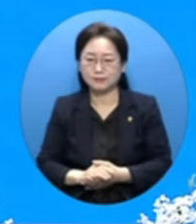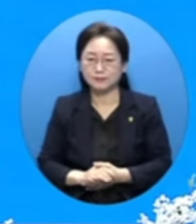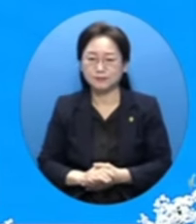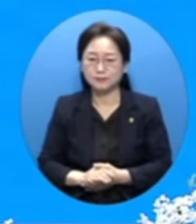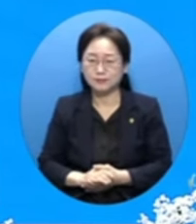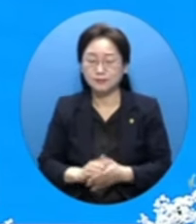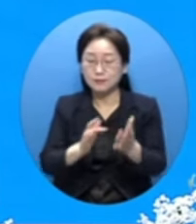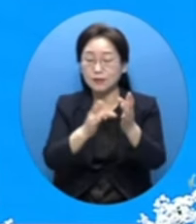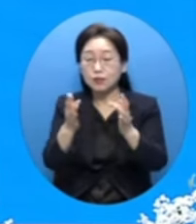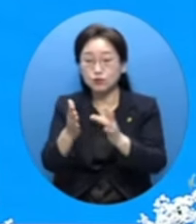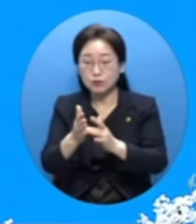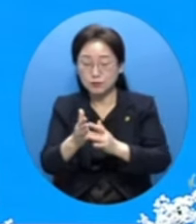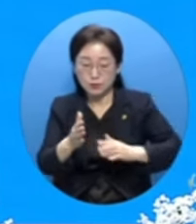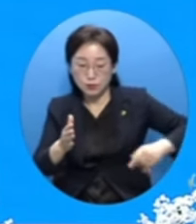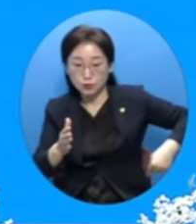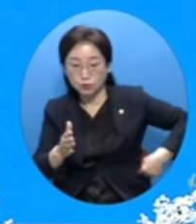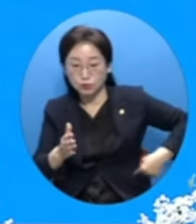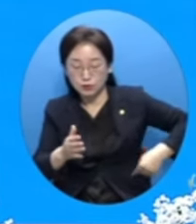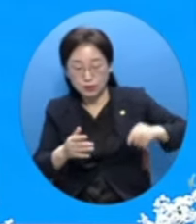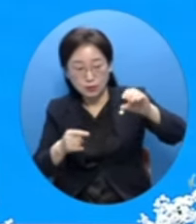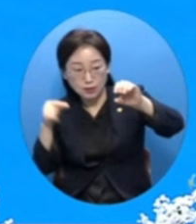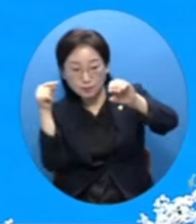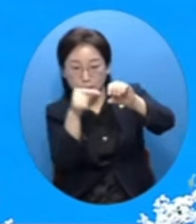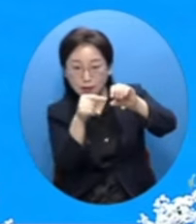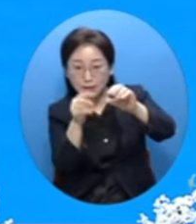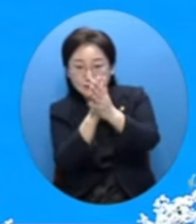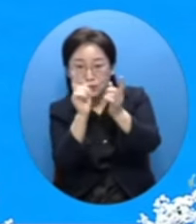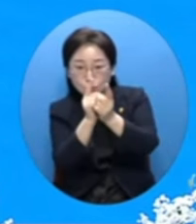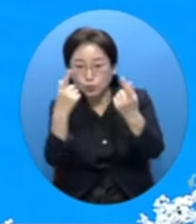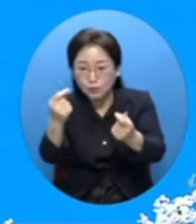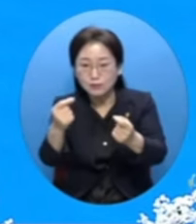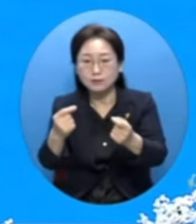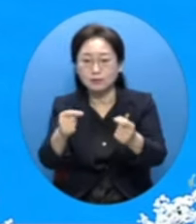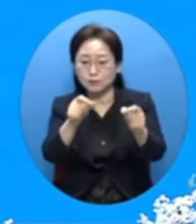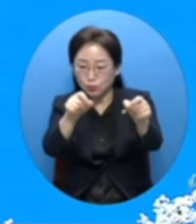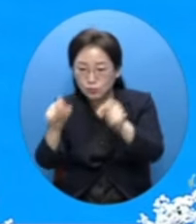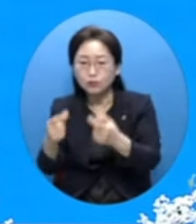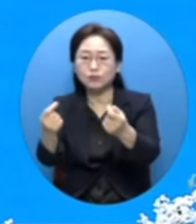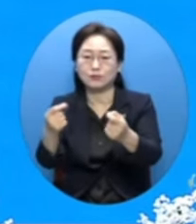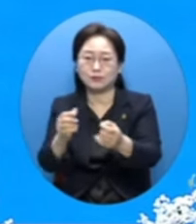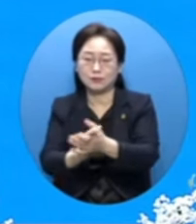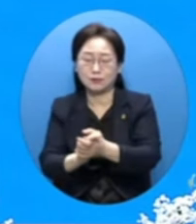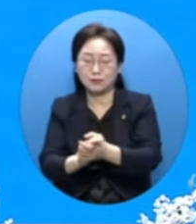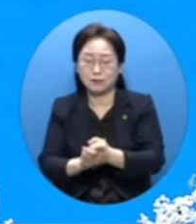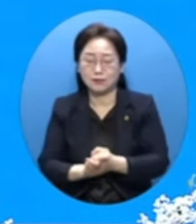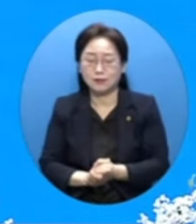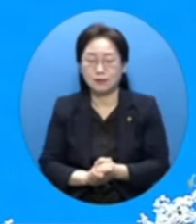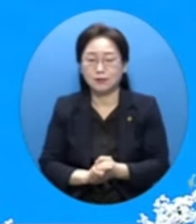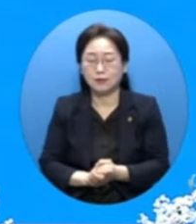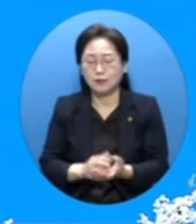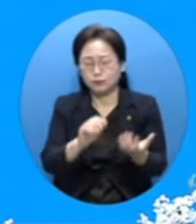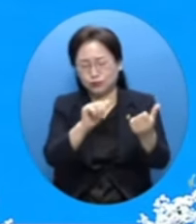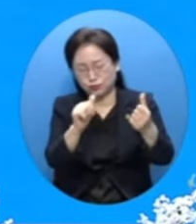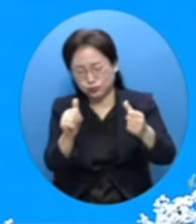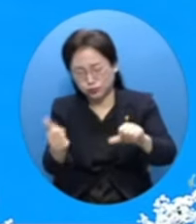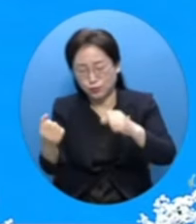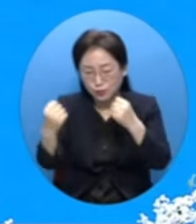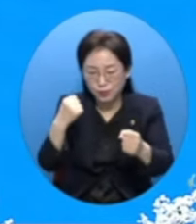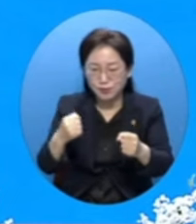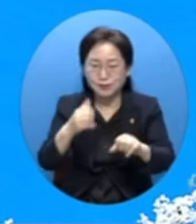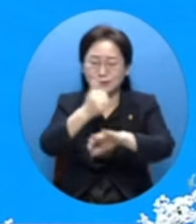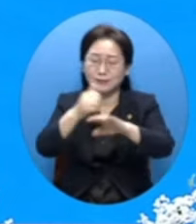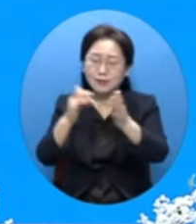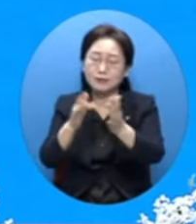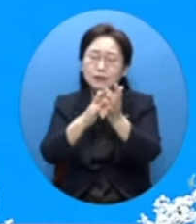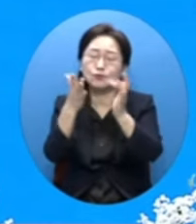예수님의 옆구리에 손을 넣어본 그가 그 옆구리를 찔러서 순교한 것입니다. 죽어가면서도 끝까지 예수님의 이름을 불렀다고 하는